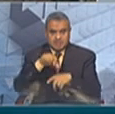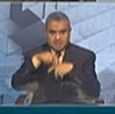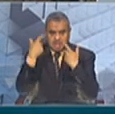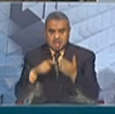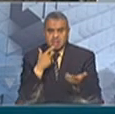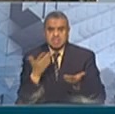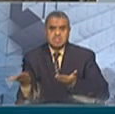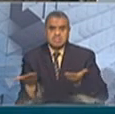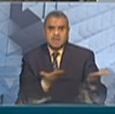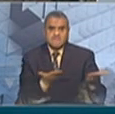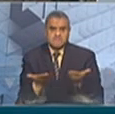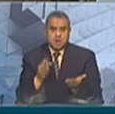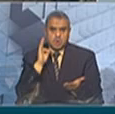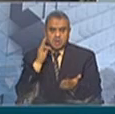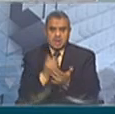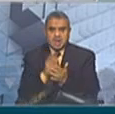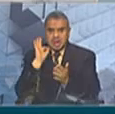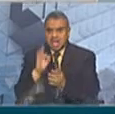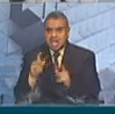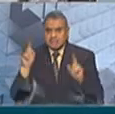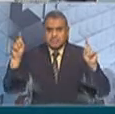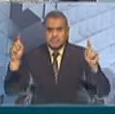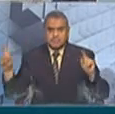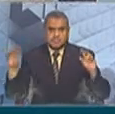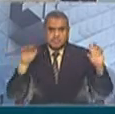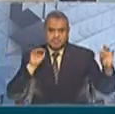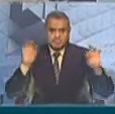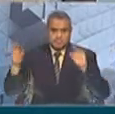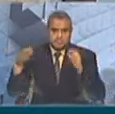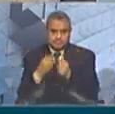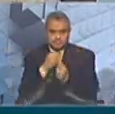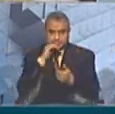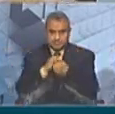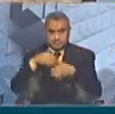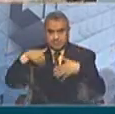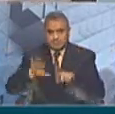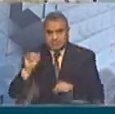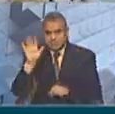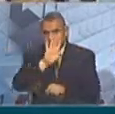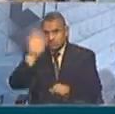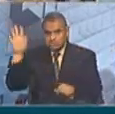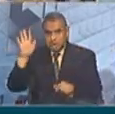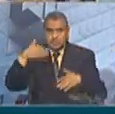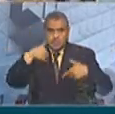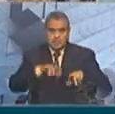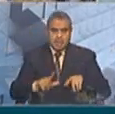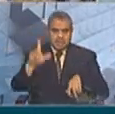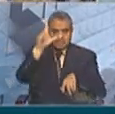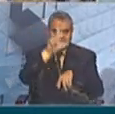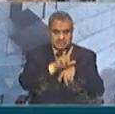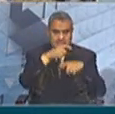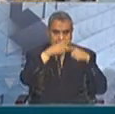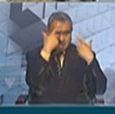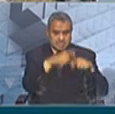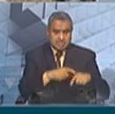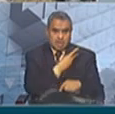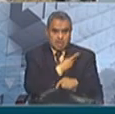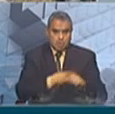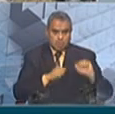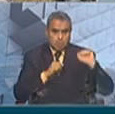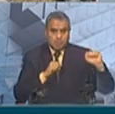التفاوض هنا وهما مجلسي النواب والمجلس الأعلى للدولة